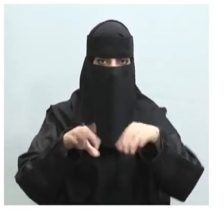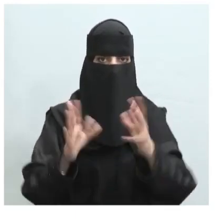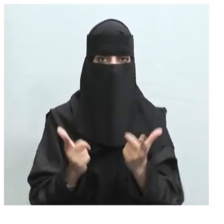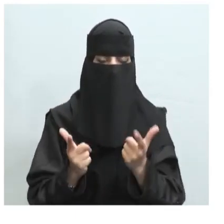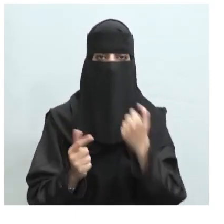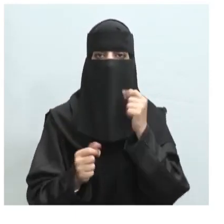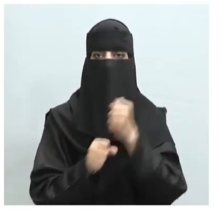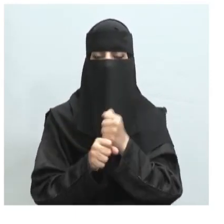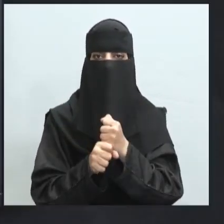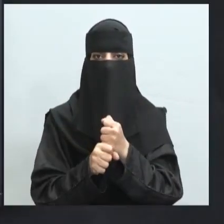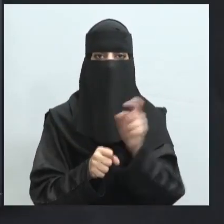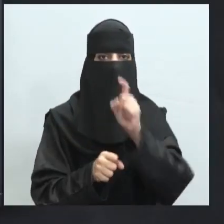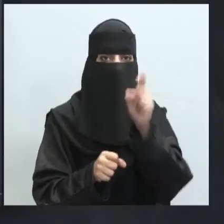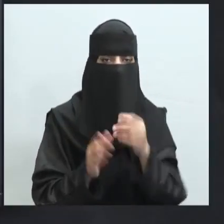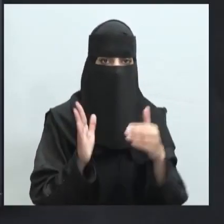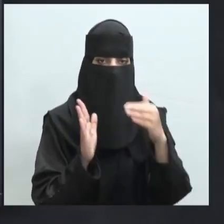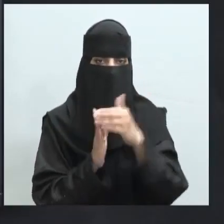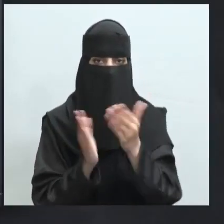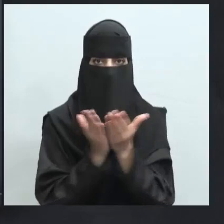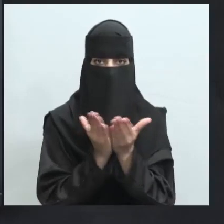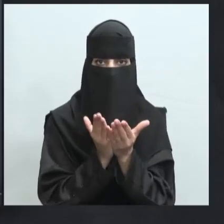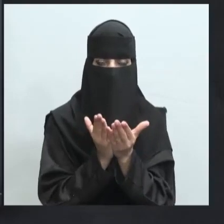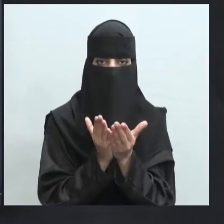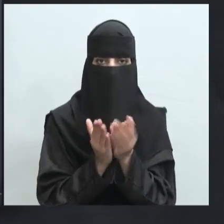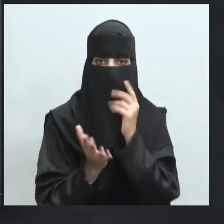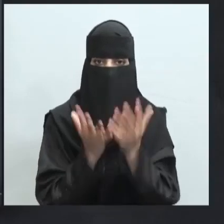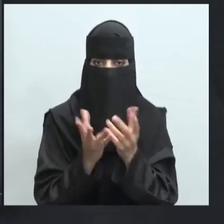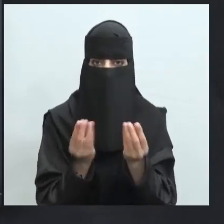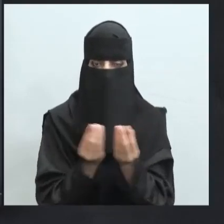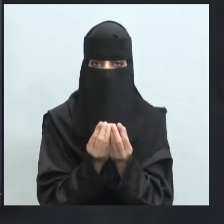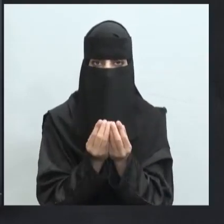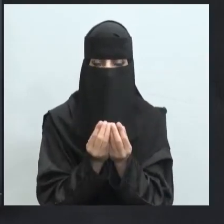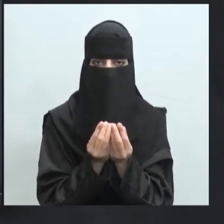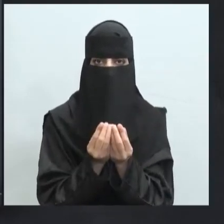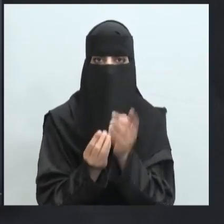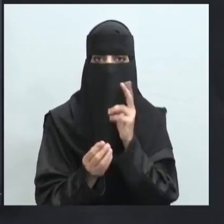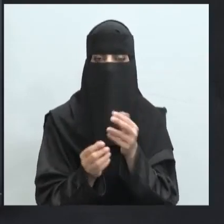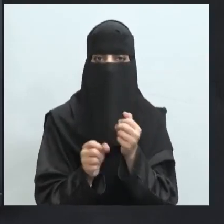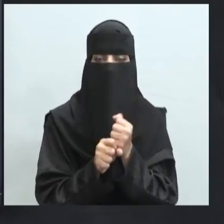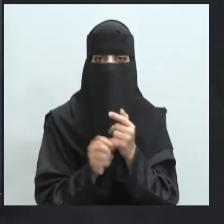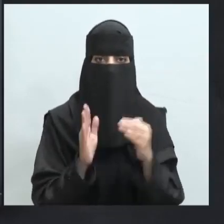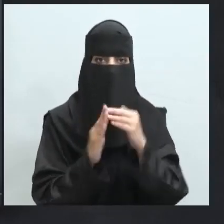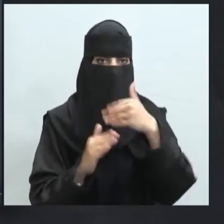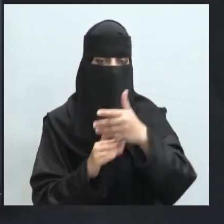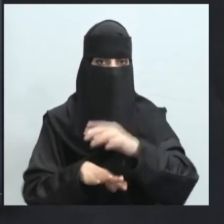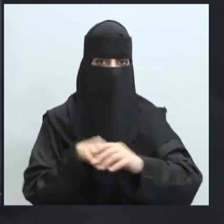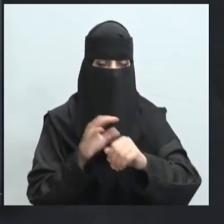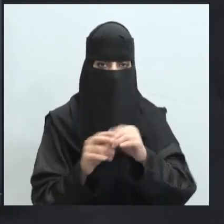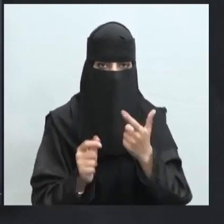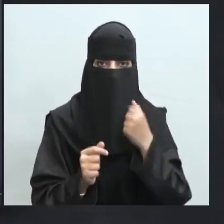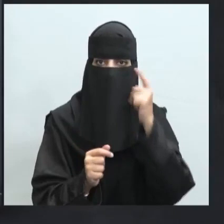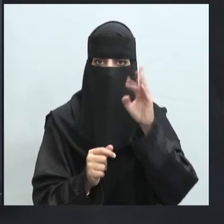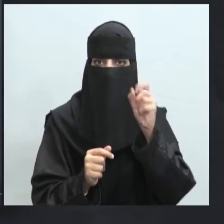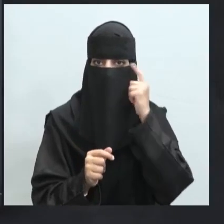سوف يكون لدينا سؤال في نهايه هذا الدرس يقيس هذه يقيس الاستنتاج ومهاره الاستنتاج